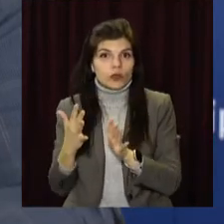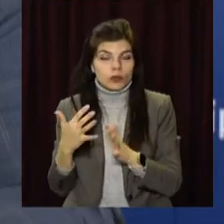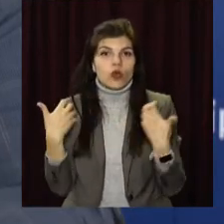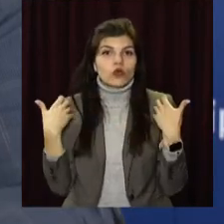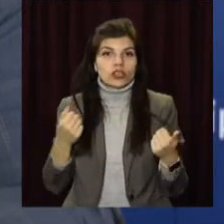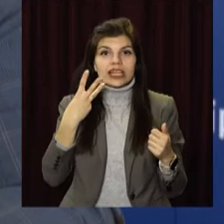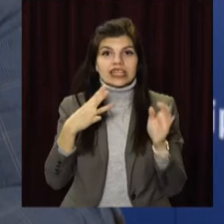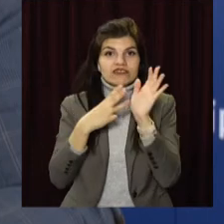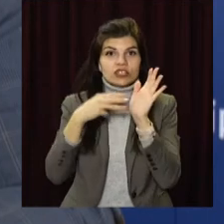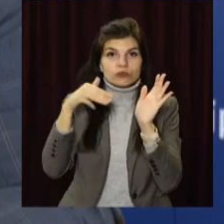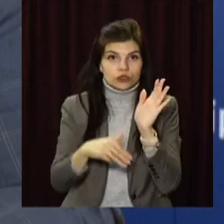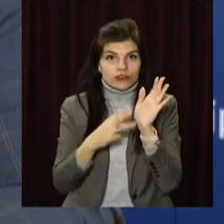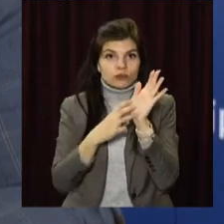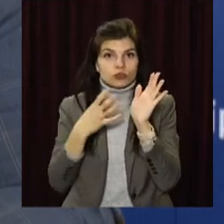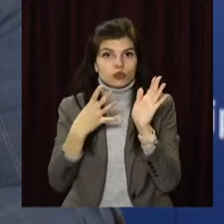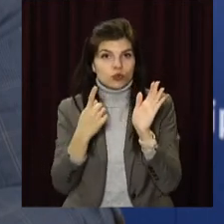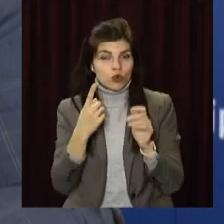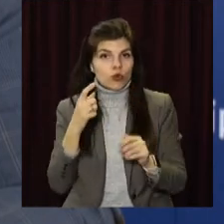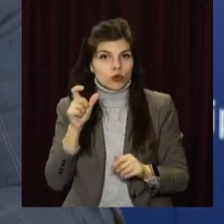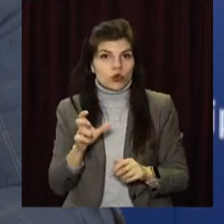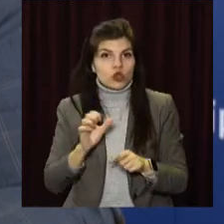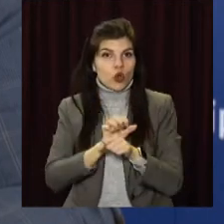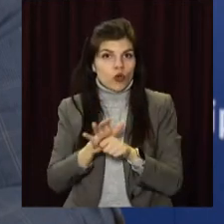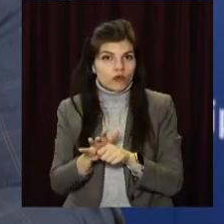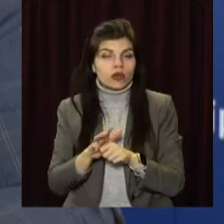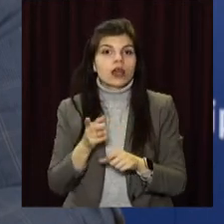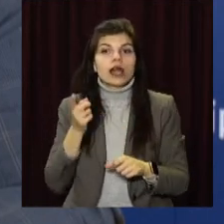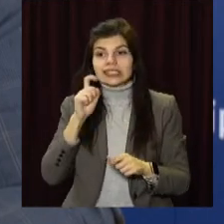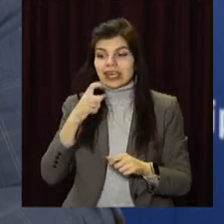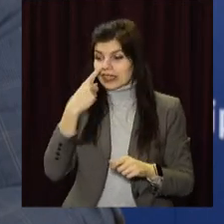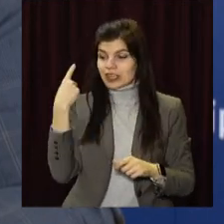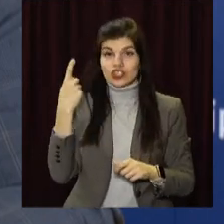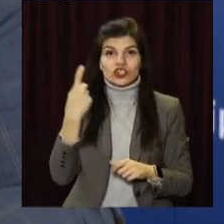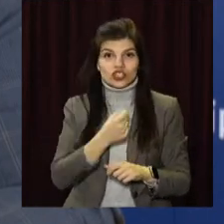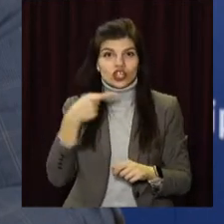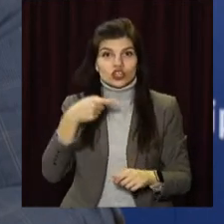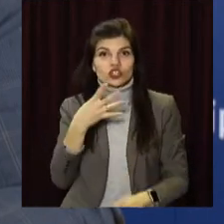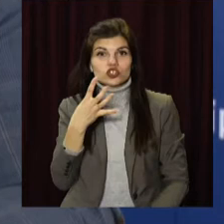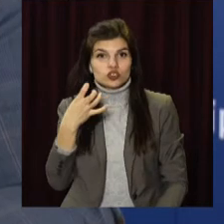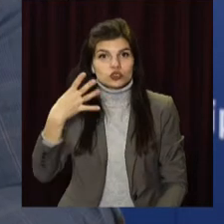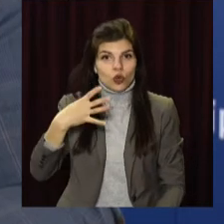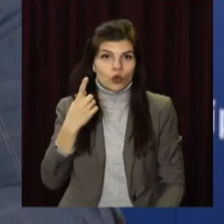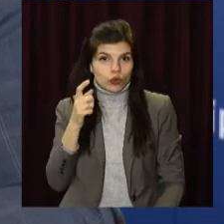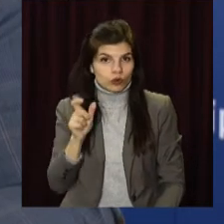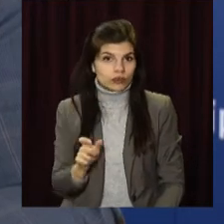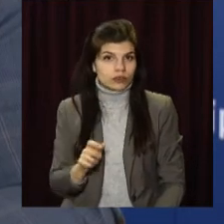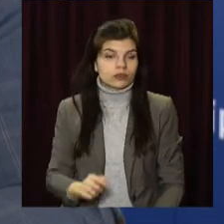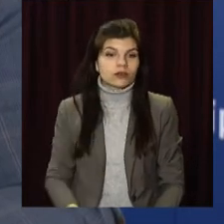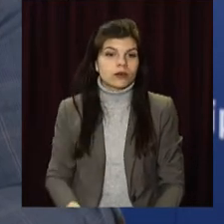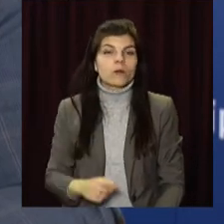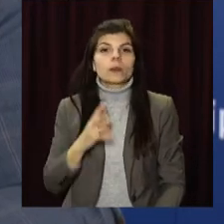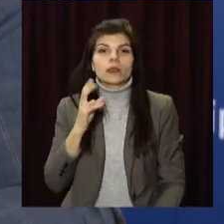Одужали 38 841 людина з ковід. Саме за минулий тиждень 1441 людина.